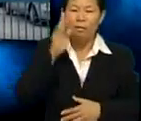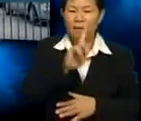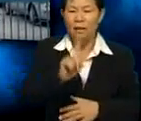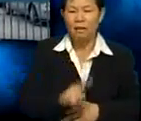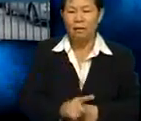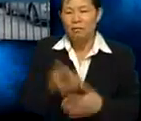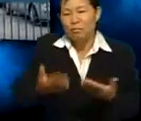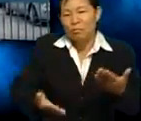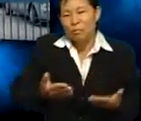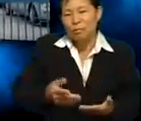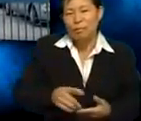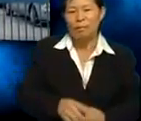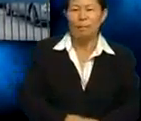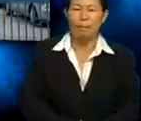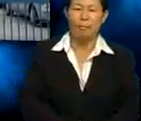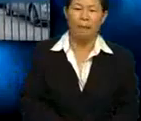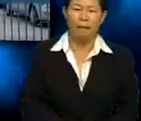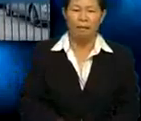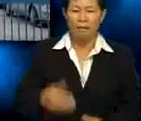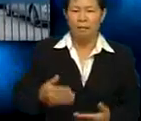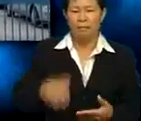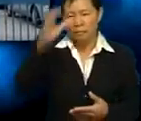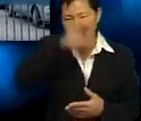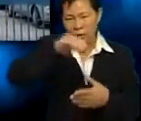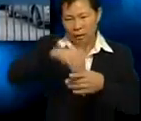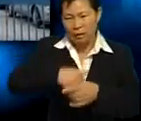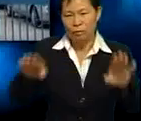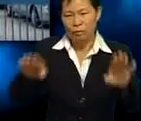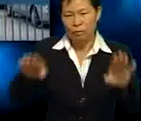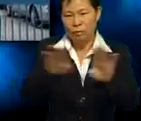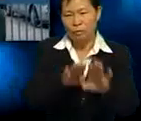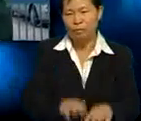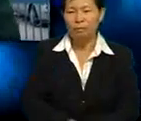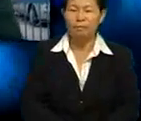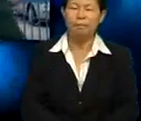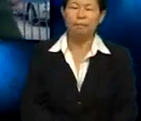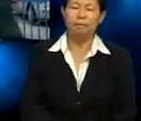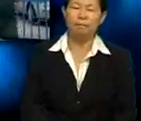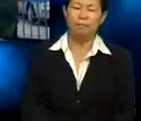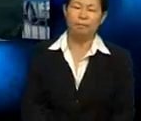ni? Malik, boleh tak saya masuk cari kat dalam? Ah, kalau macam tu, mari kita cari.